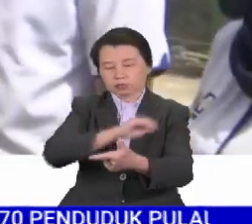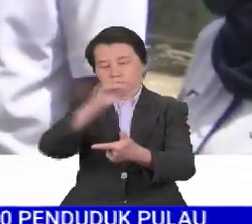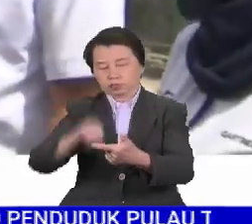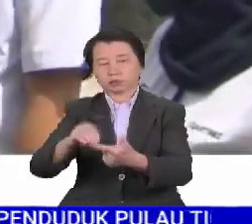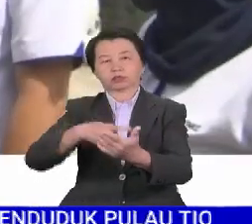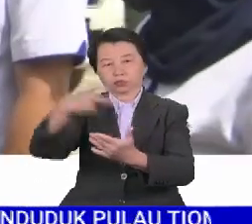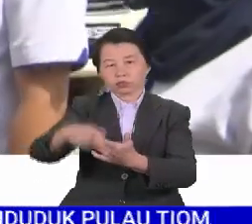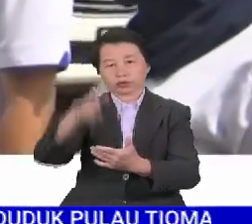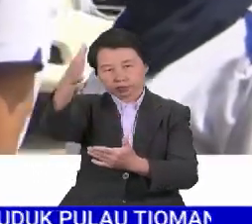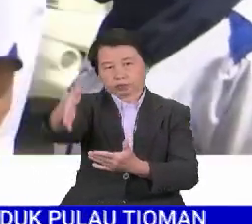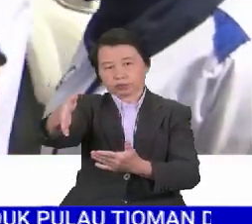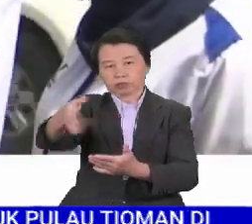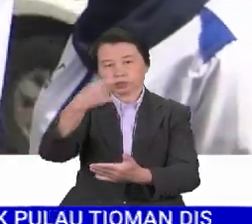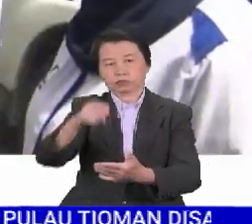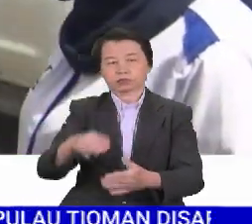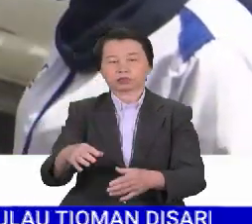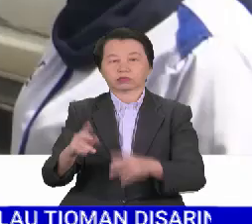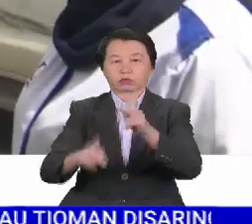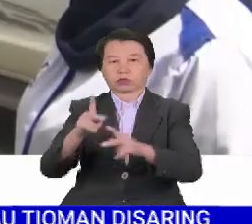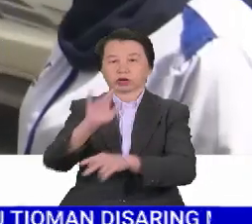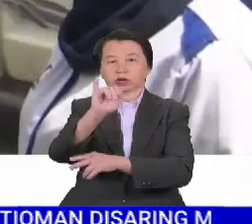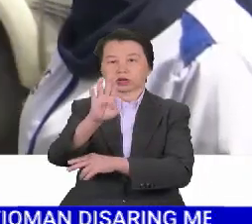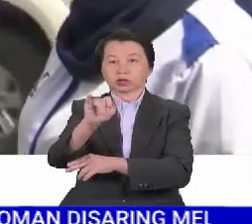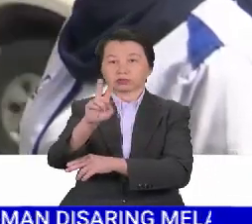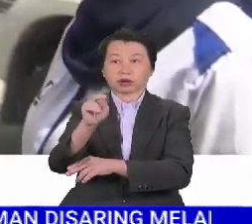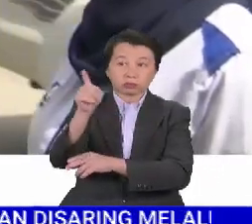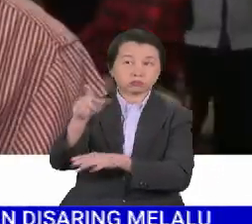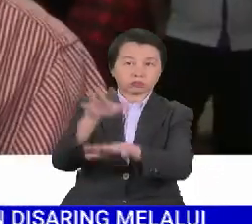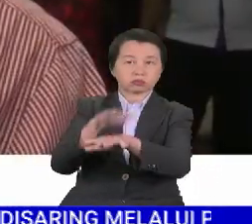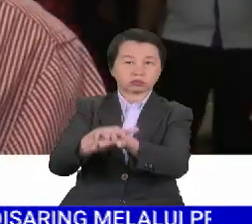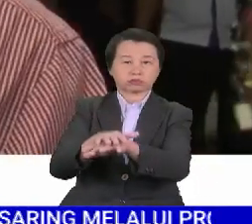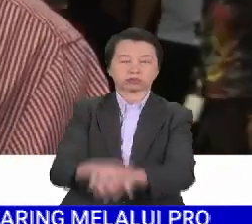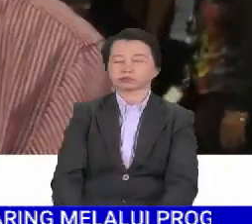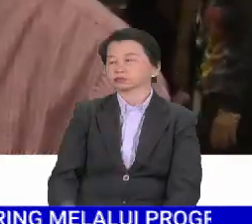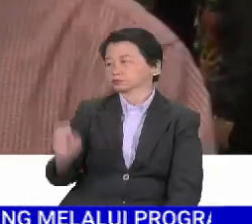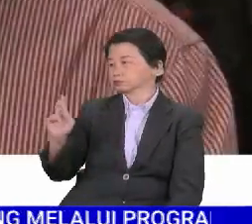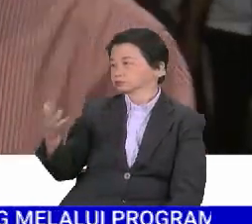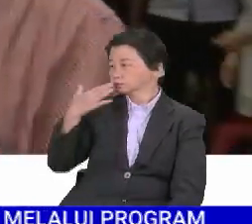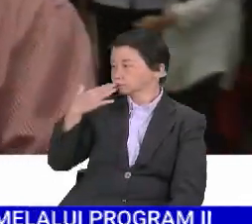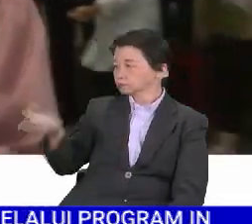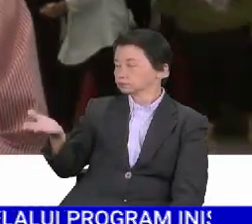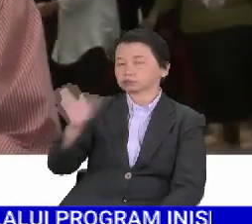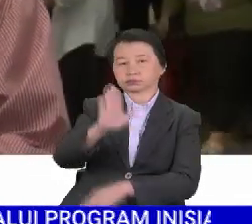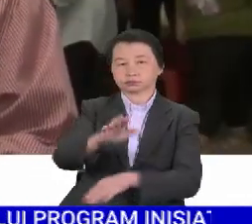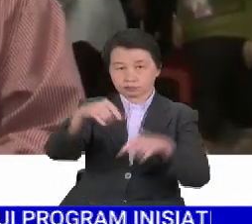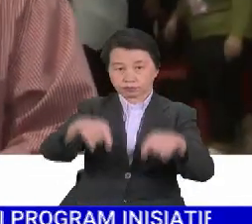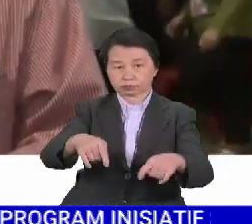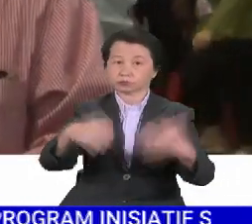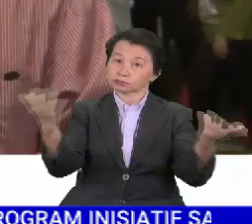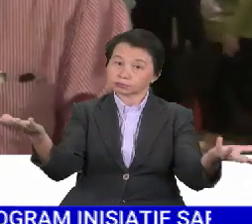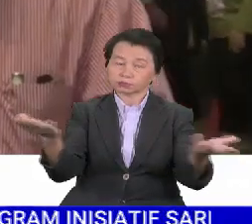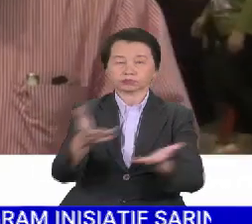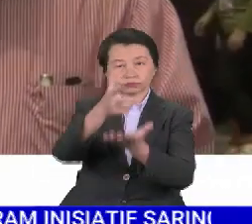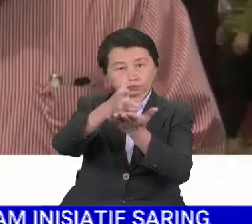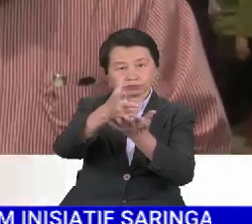penempatan pendudukan-pendudukan IBAN yang ada juga di kawasan ini insyaAllah. Jadi terima kasih kerana bersama kami petang ini, Datuk. Jadi sekian saja